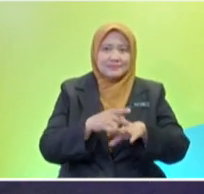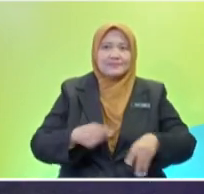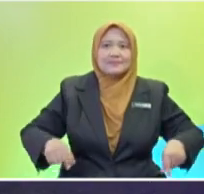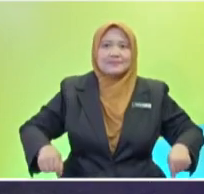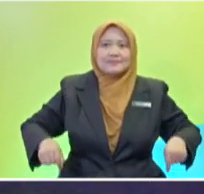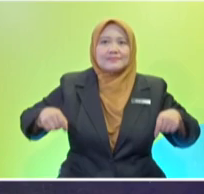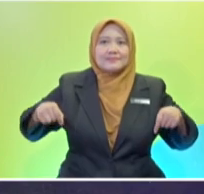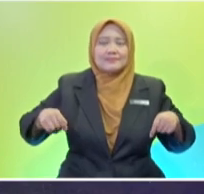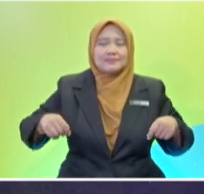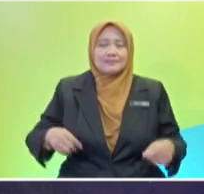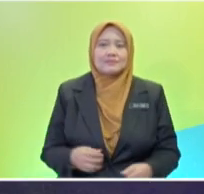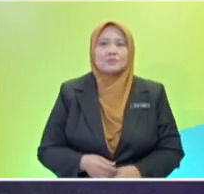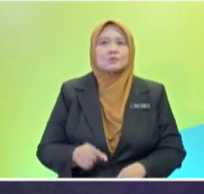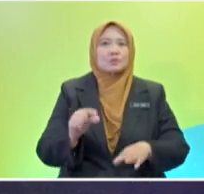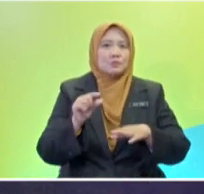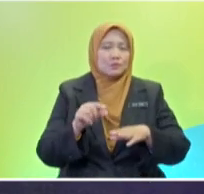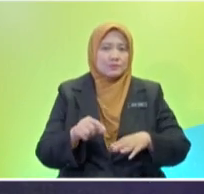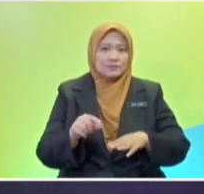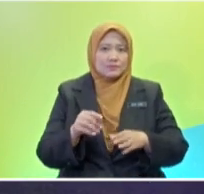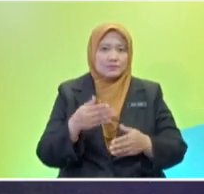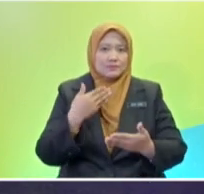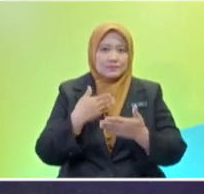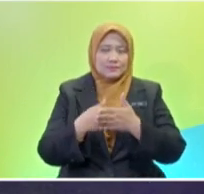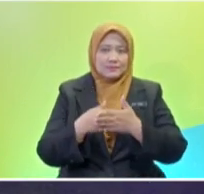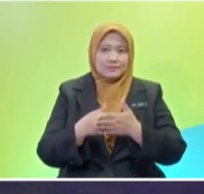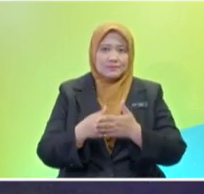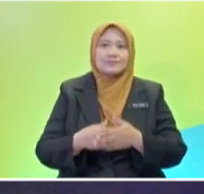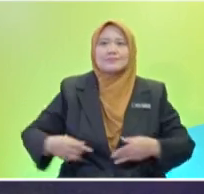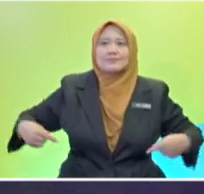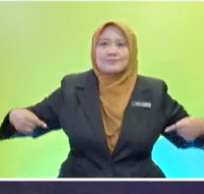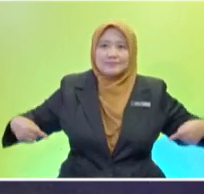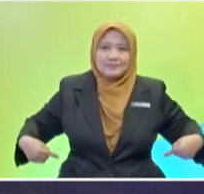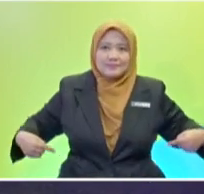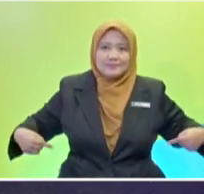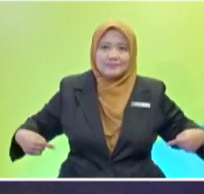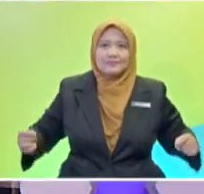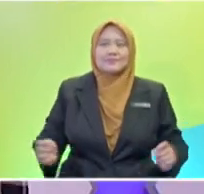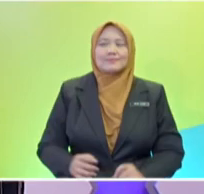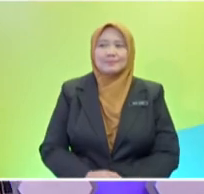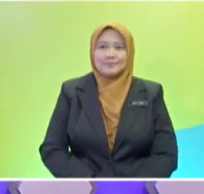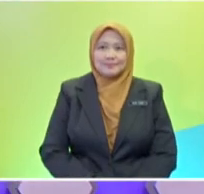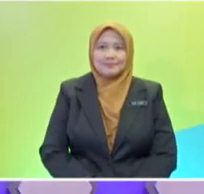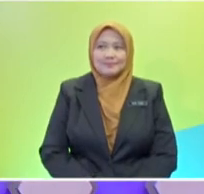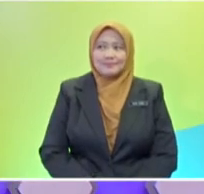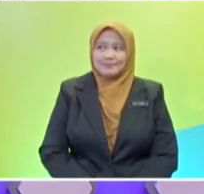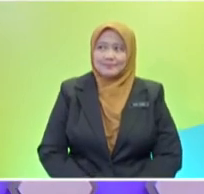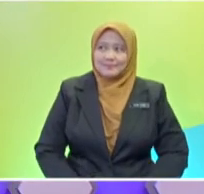berkataan Pinggang ini guys guys